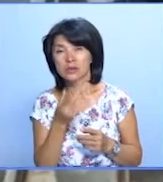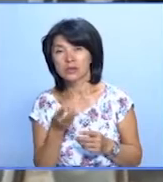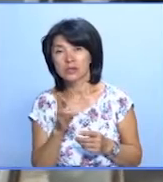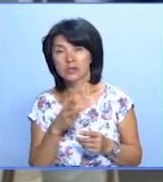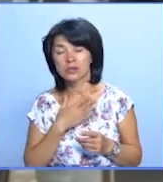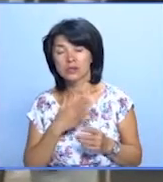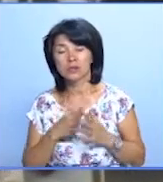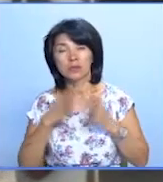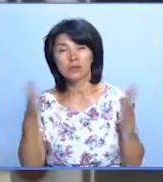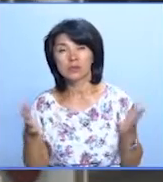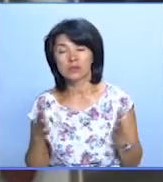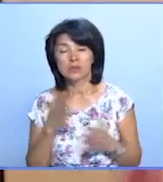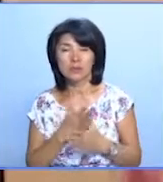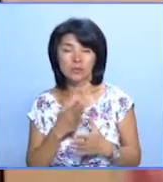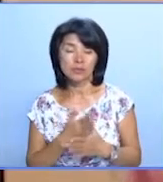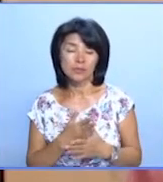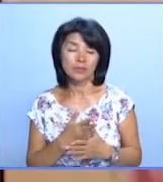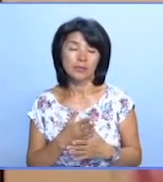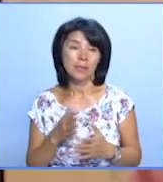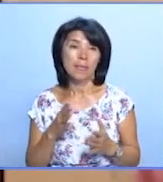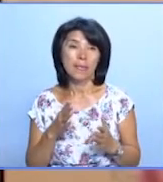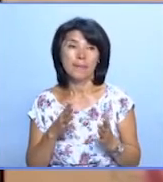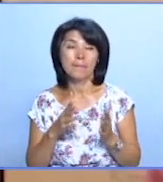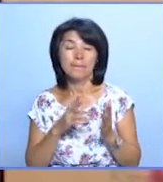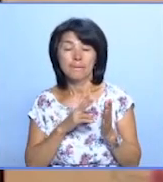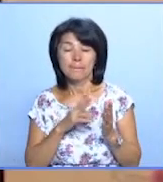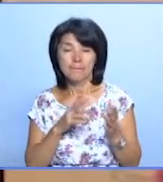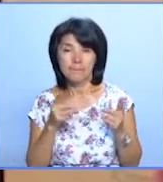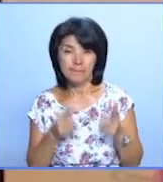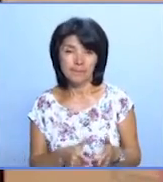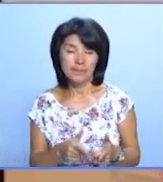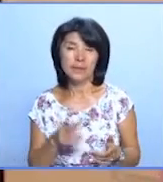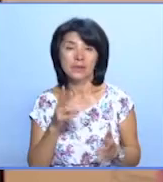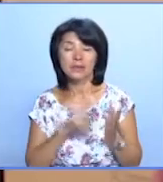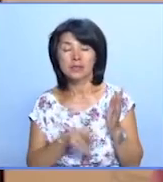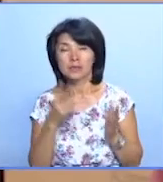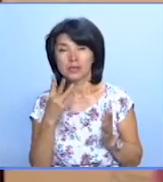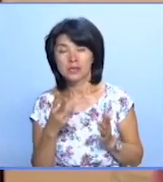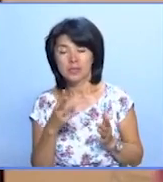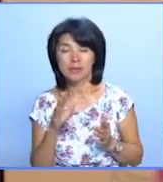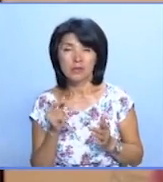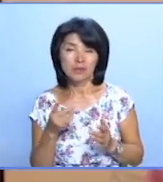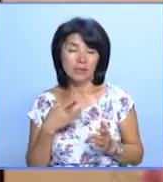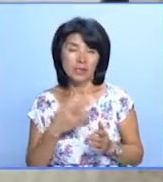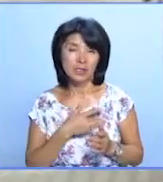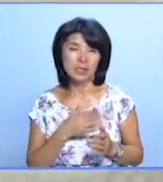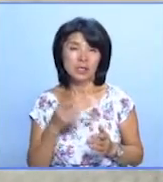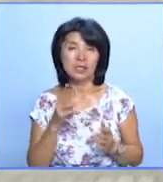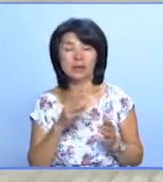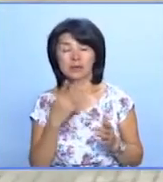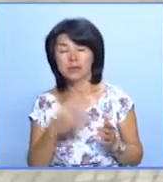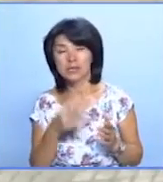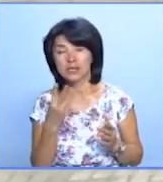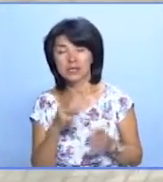это огромная большая помощь. Поступило 73 пациентов с пневмонией, из них пролечено 53 пациентов.